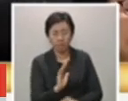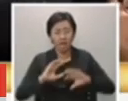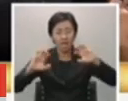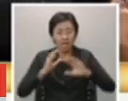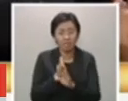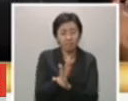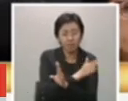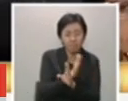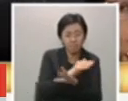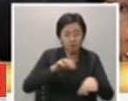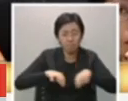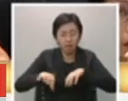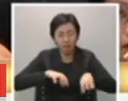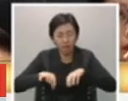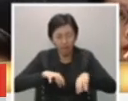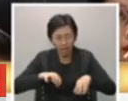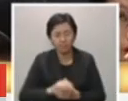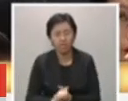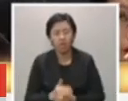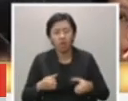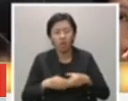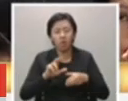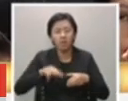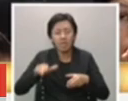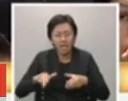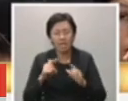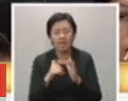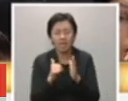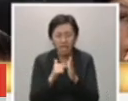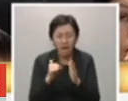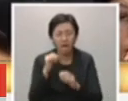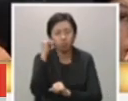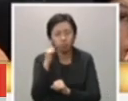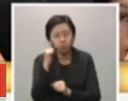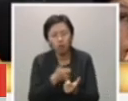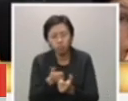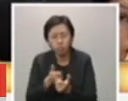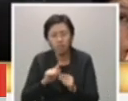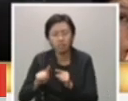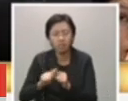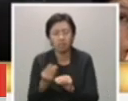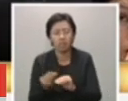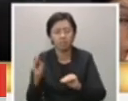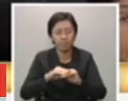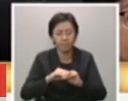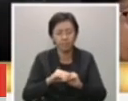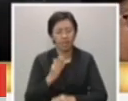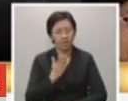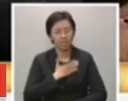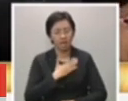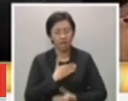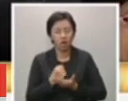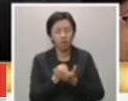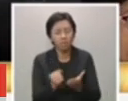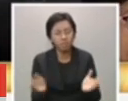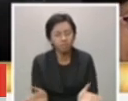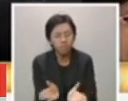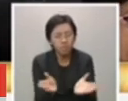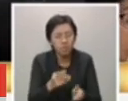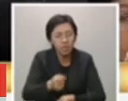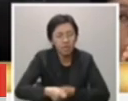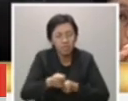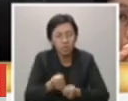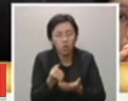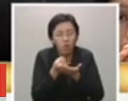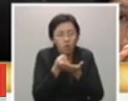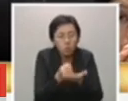อดีตบริหารแล้วแม้แต่ตอนเพื่อไทยปุ๋ยยาก็ขึ้นครับแต่อย่างน้อยเรายังมีจิตใจที่จะเข้าไปอุ้มชูภาคการเกษตรไปอุ